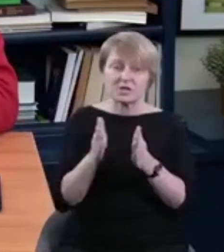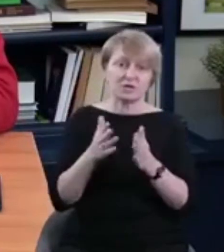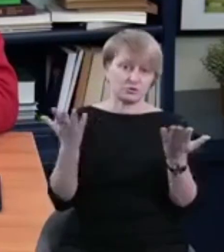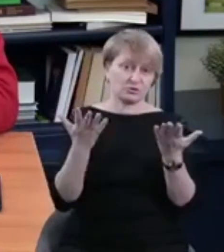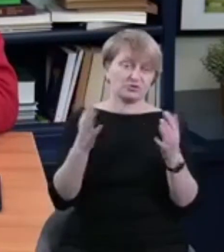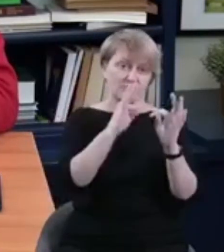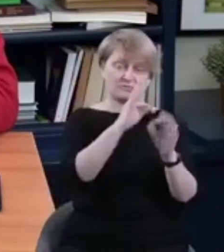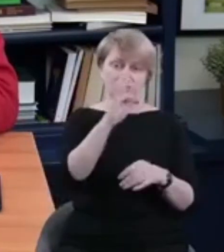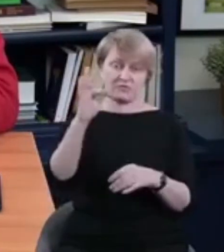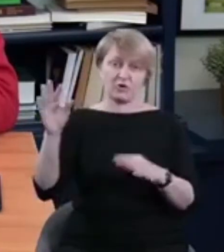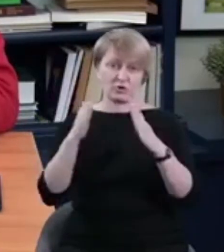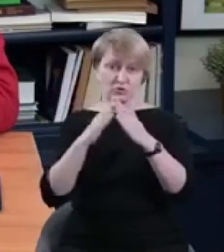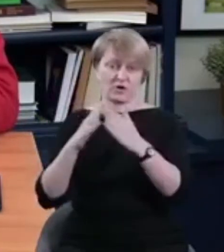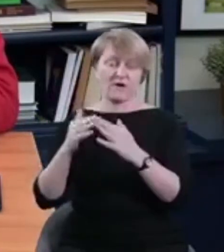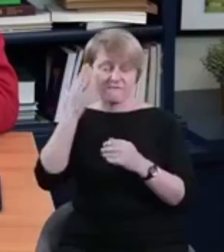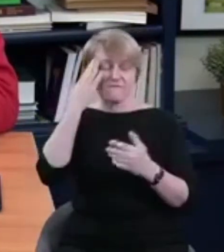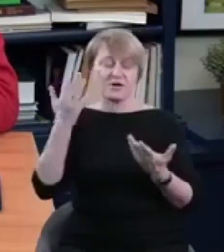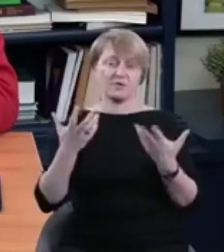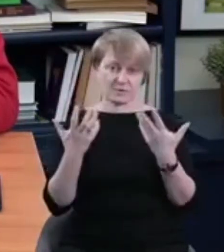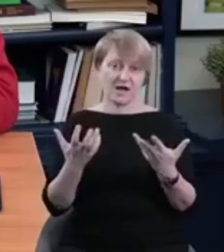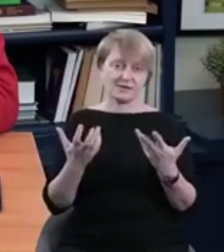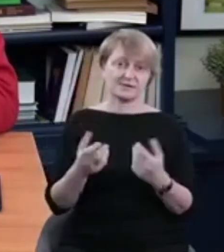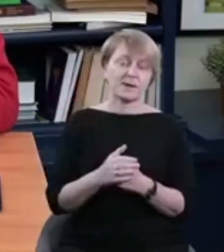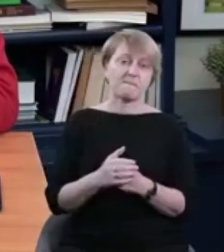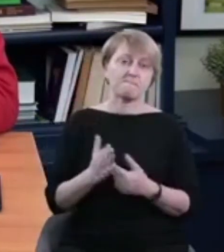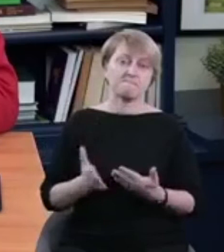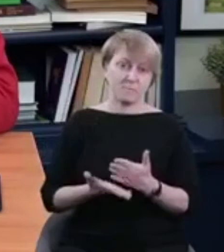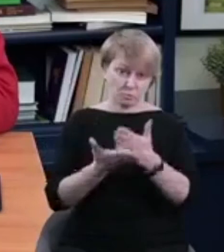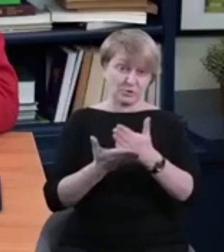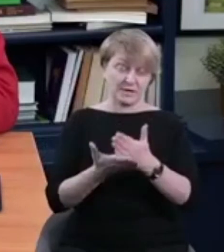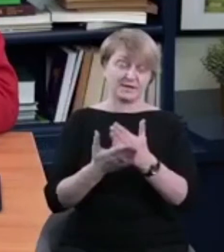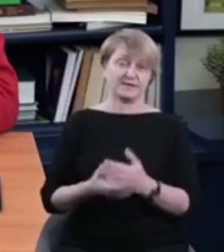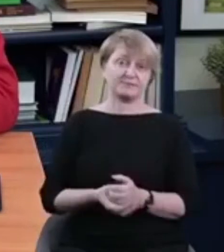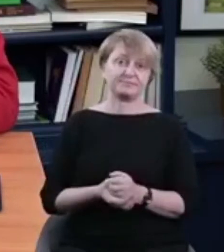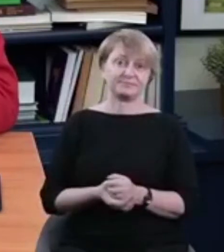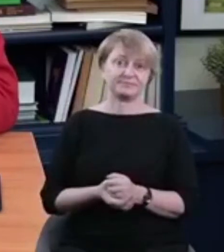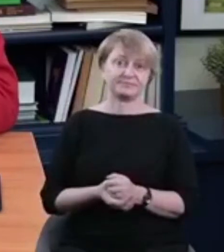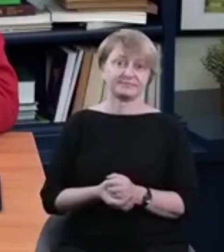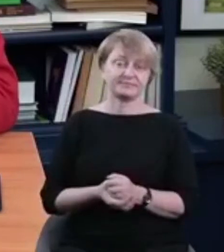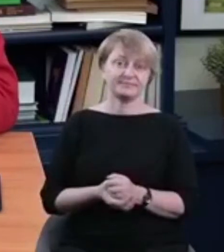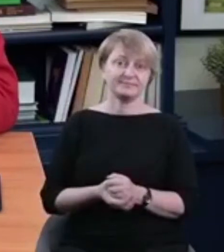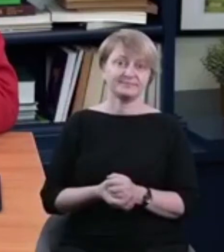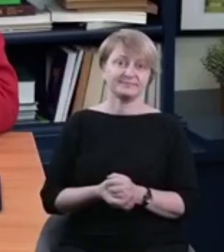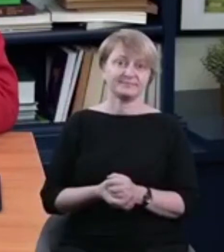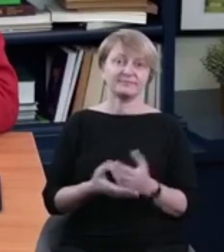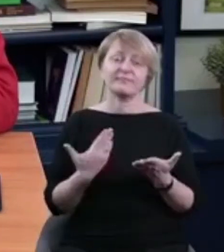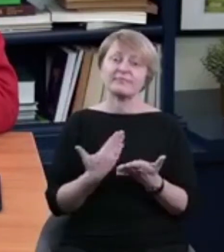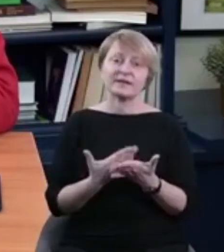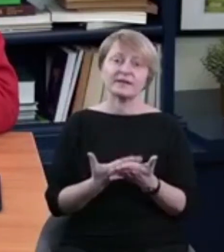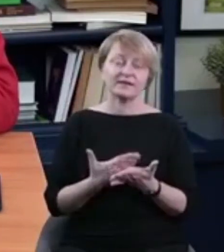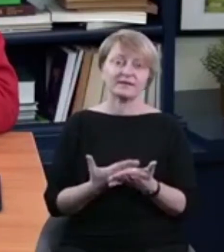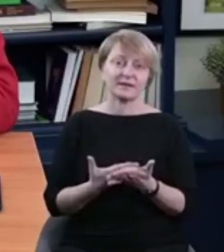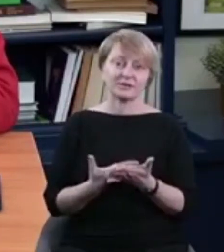swoje domy są tego ogromnym zwolennikiem więc więc więc